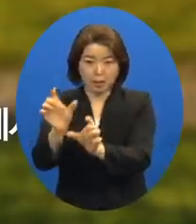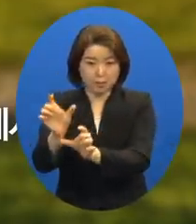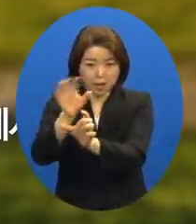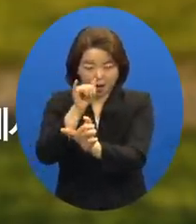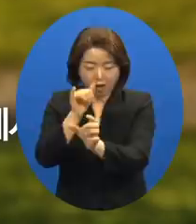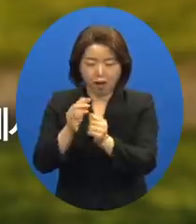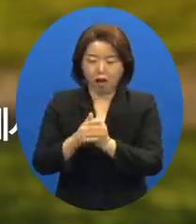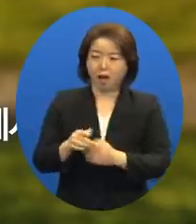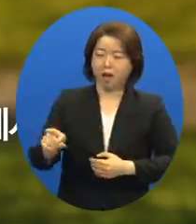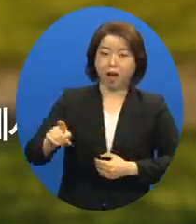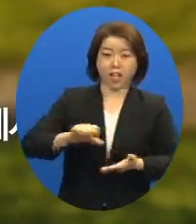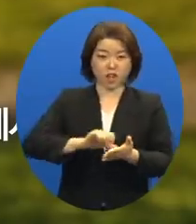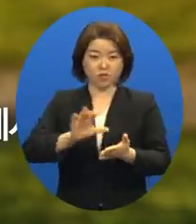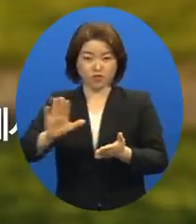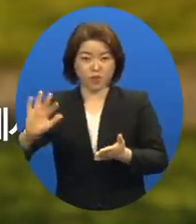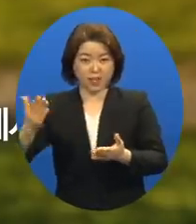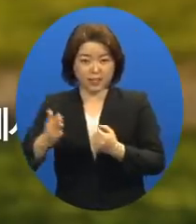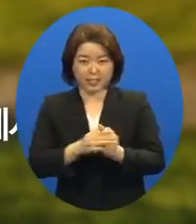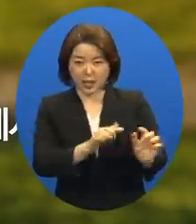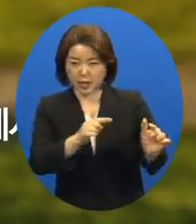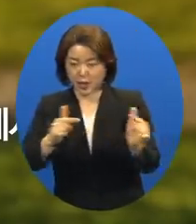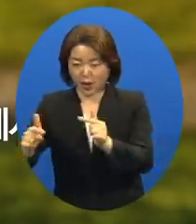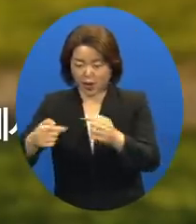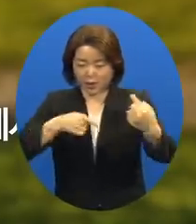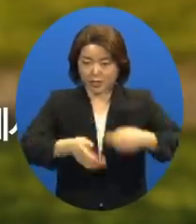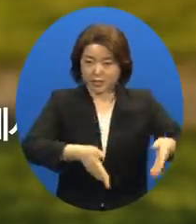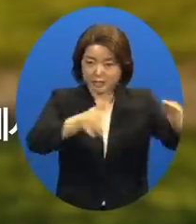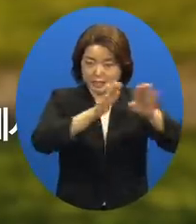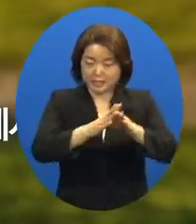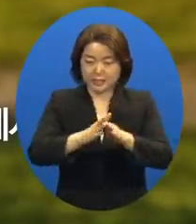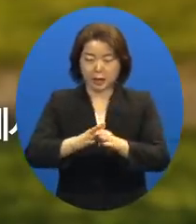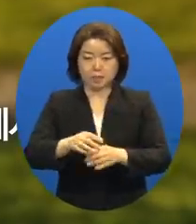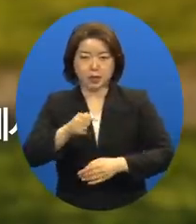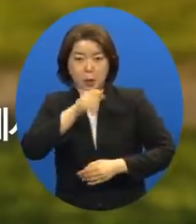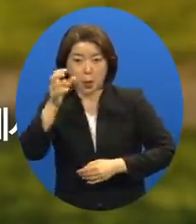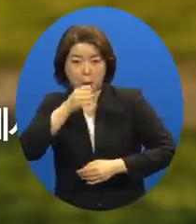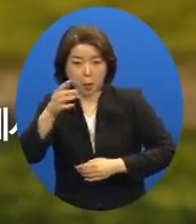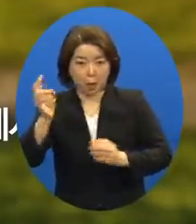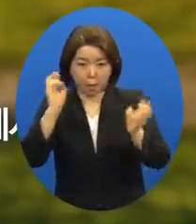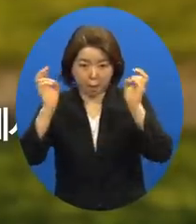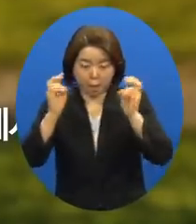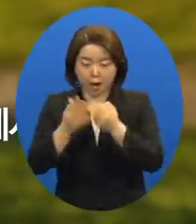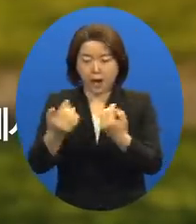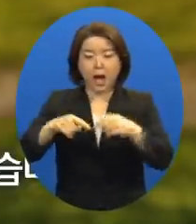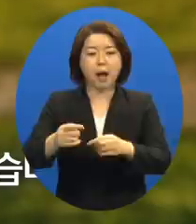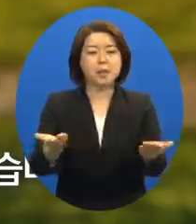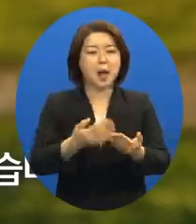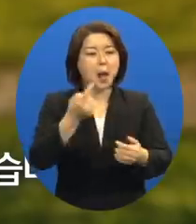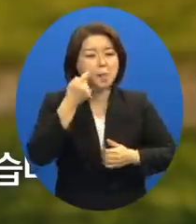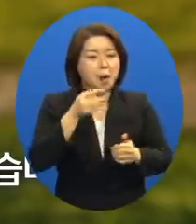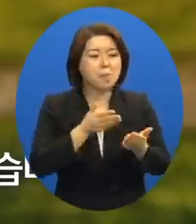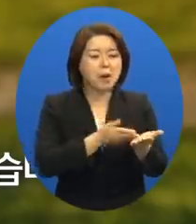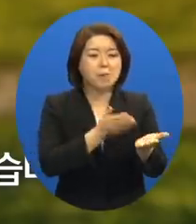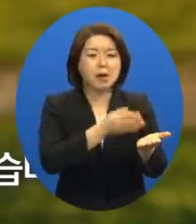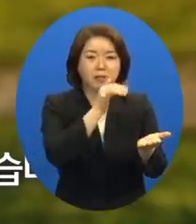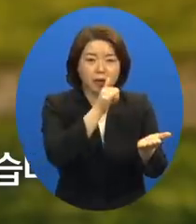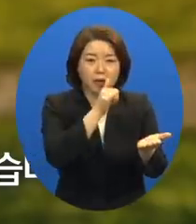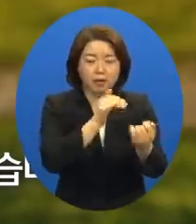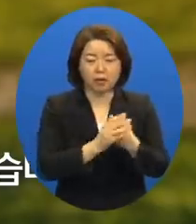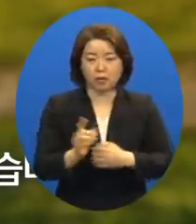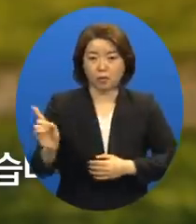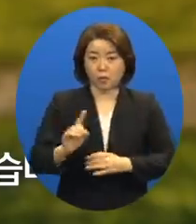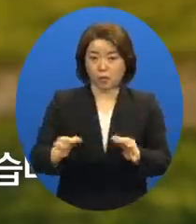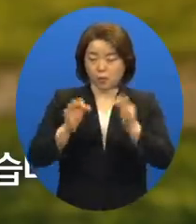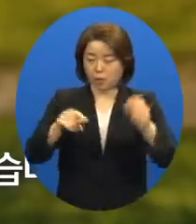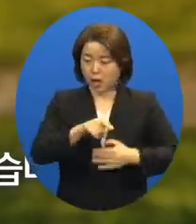그 그림들이 알려져 여러 정치기관이나 언론사에서 함께 일해보자는 제안을 받기도 하였습니다. 그러나 어느 순간